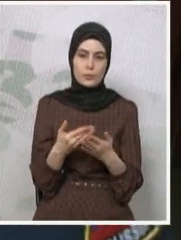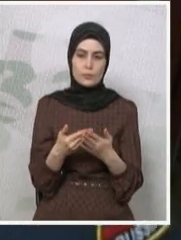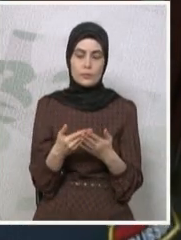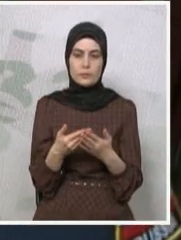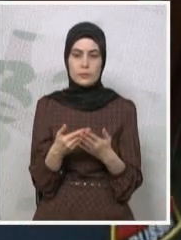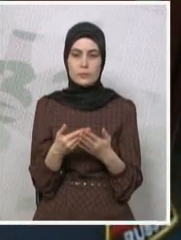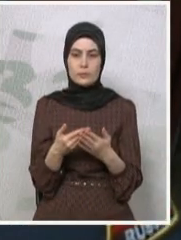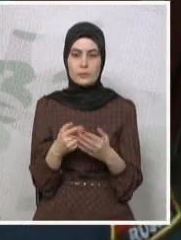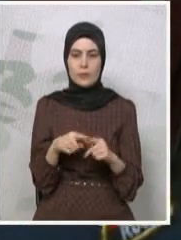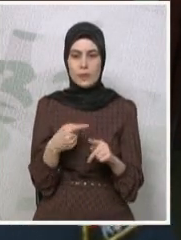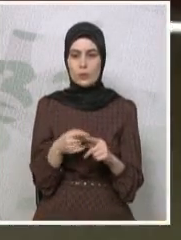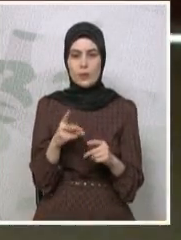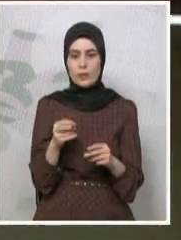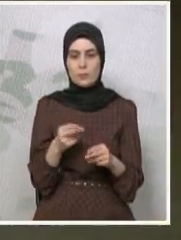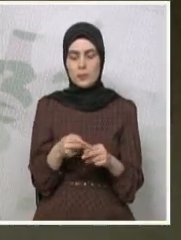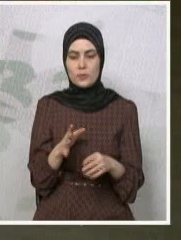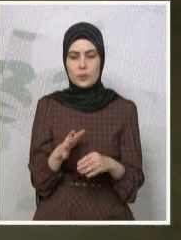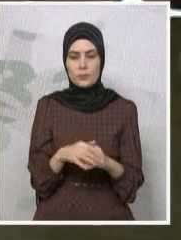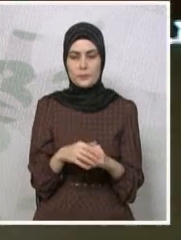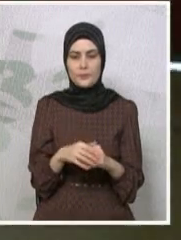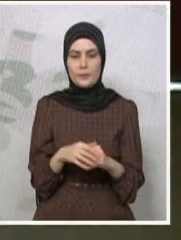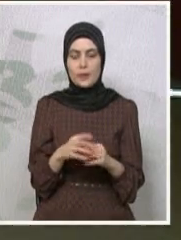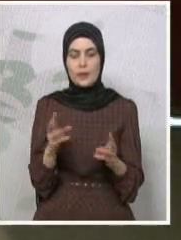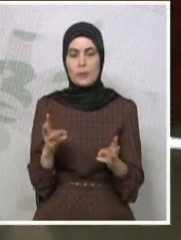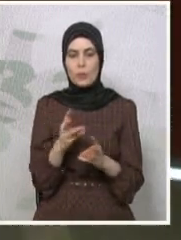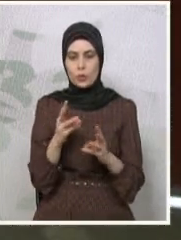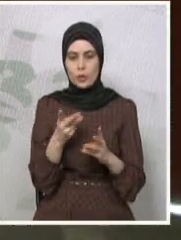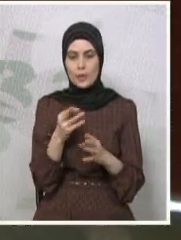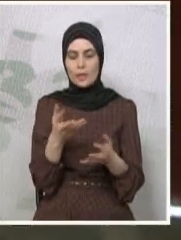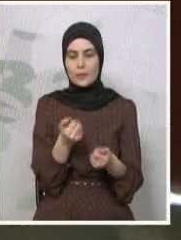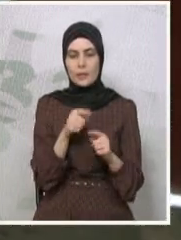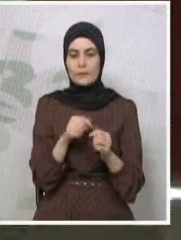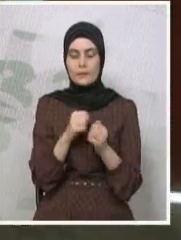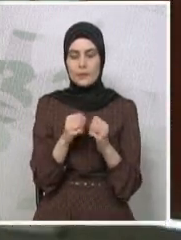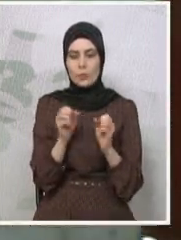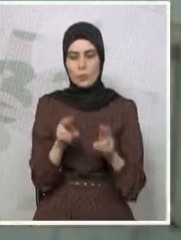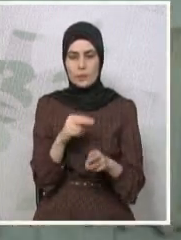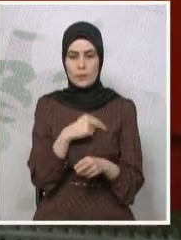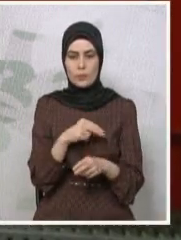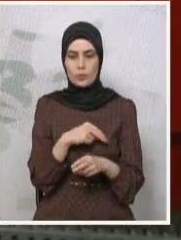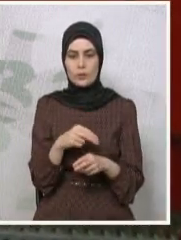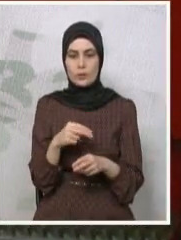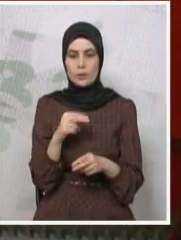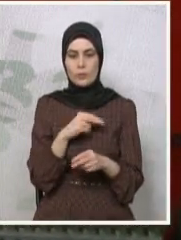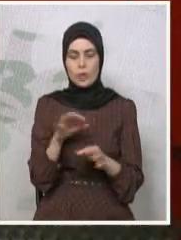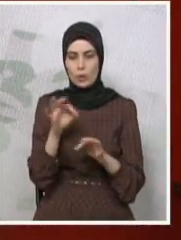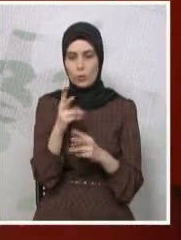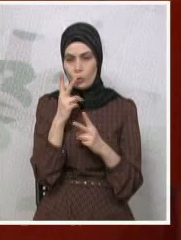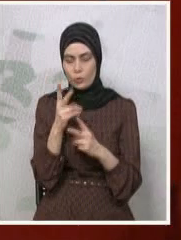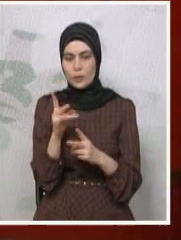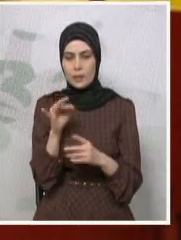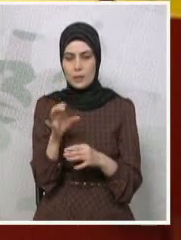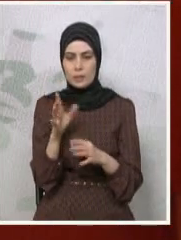забор, это не помеха. Пожар для спасателя – постоянная угроза здоровью и жизни. Работа почти в нулевой видимости. Риск